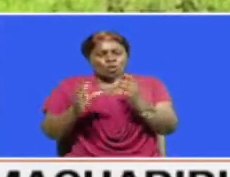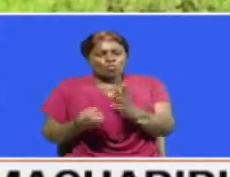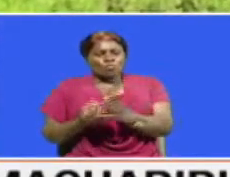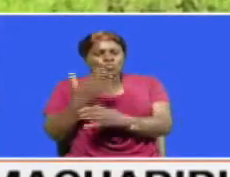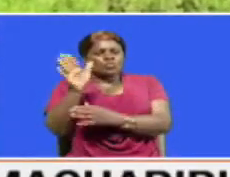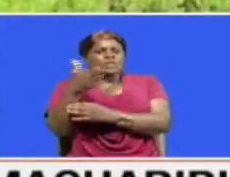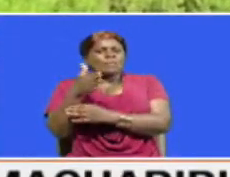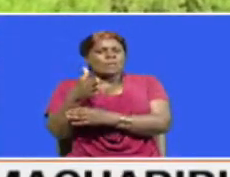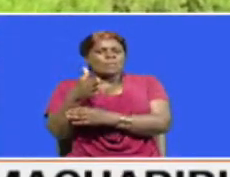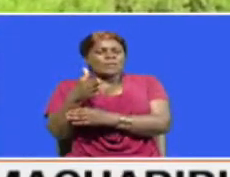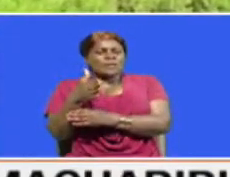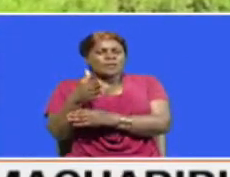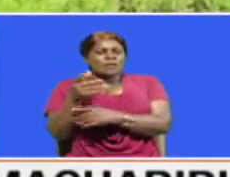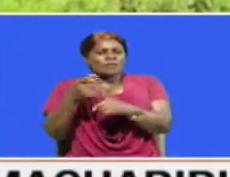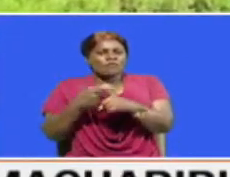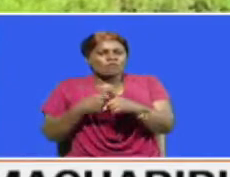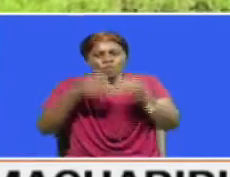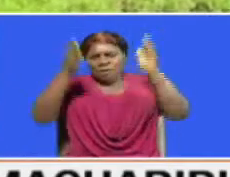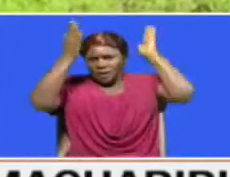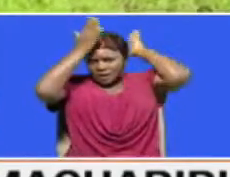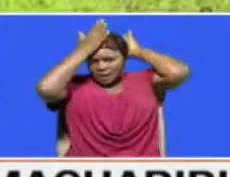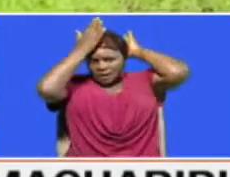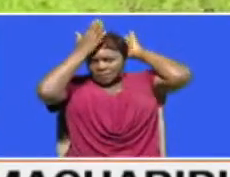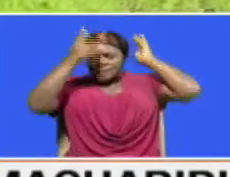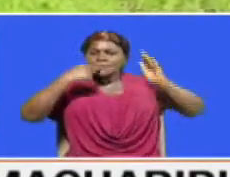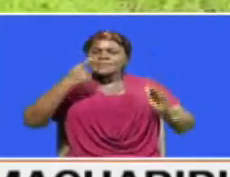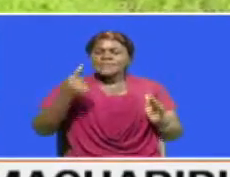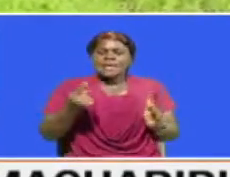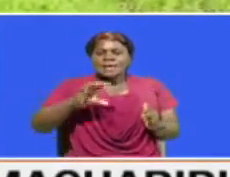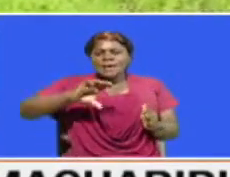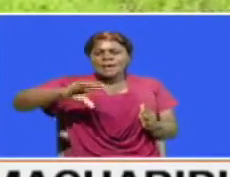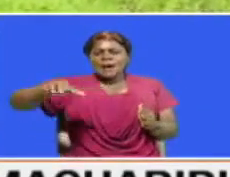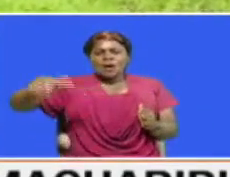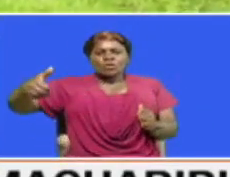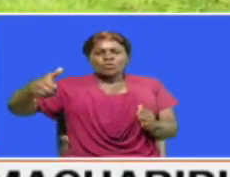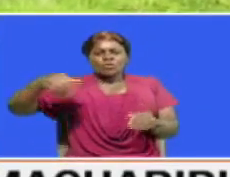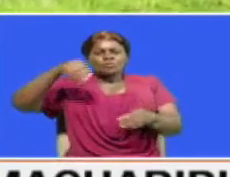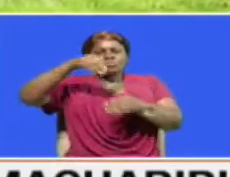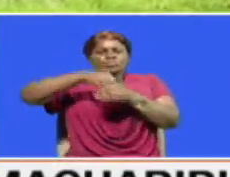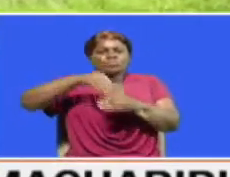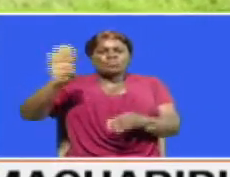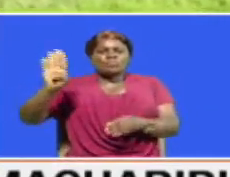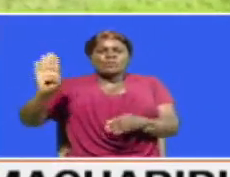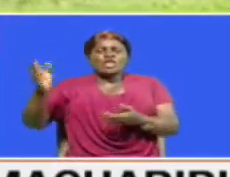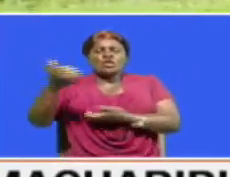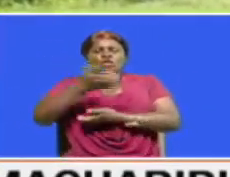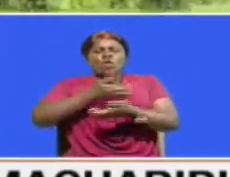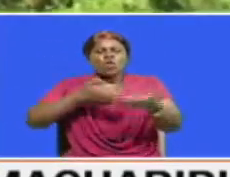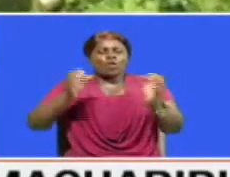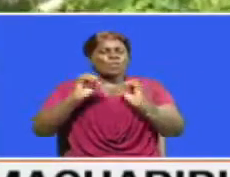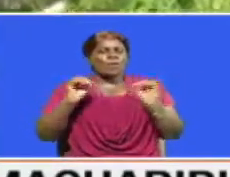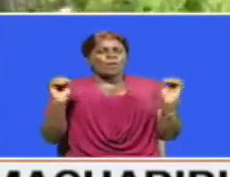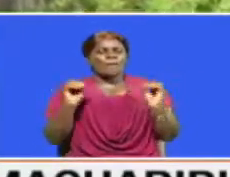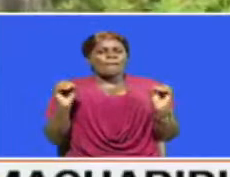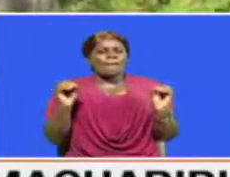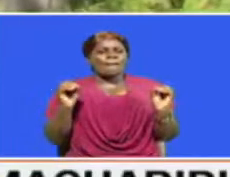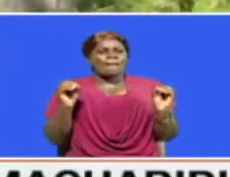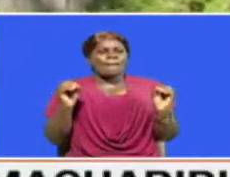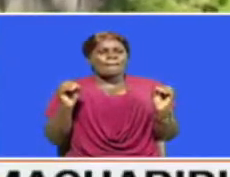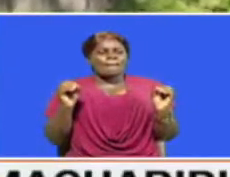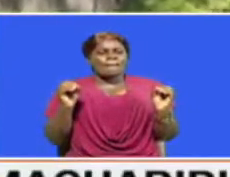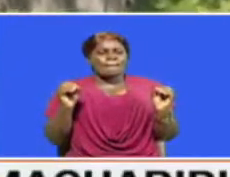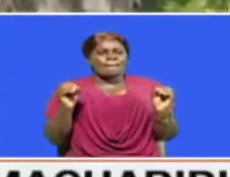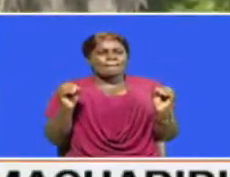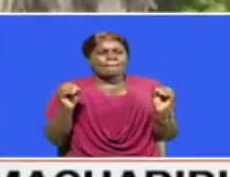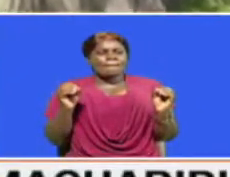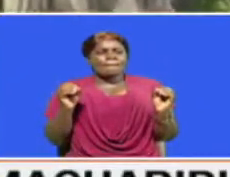kuzalisha samaki, wakulima kutoka kaunti hii ya Kakamega wanadai kuwa kaunti yao haijawekwa chini ya kundi la uchumi samawati maarufu kama